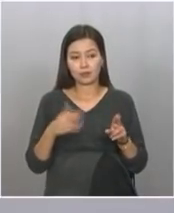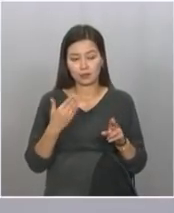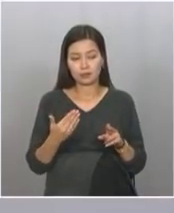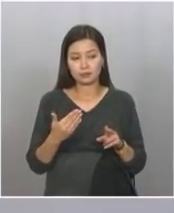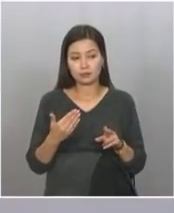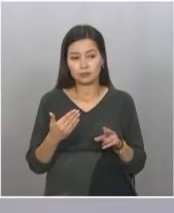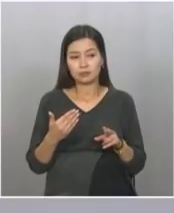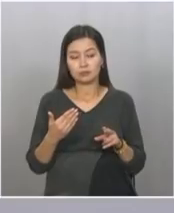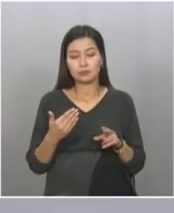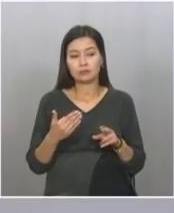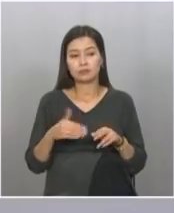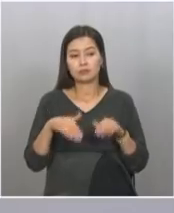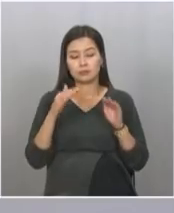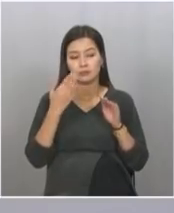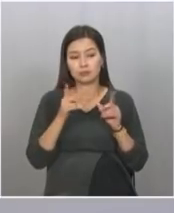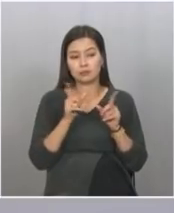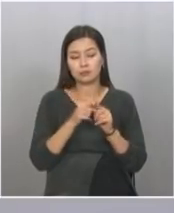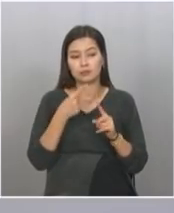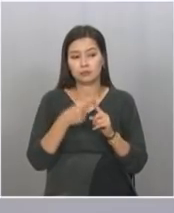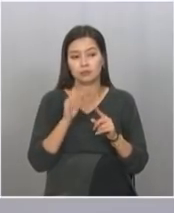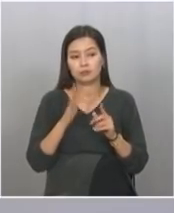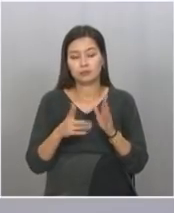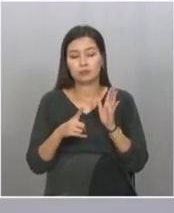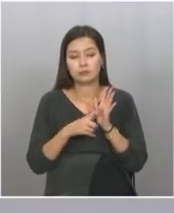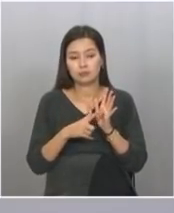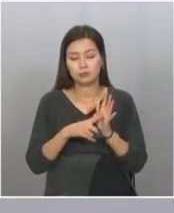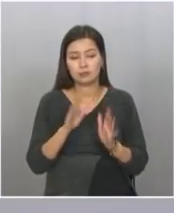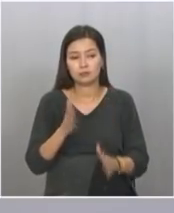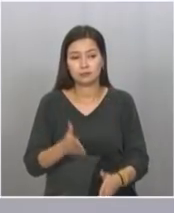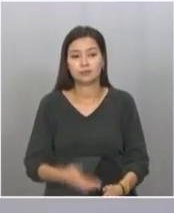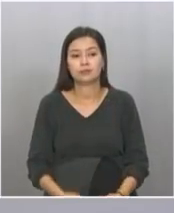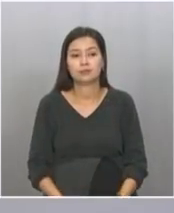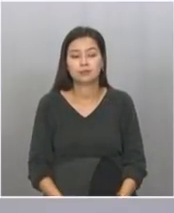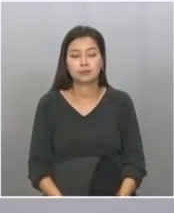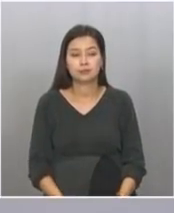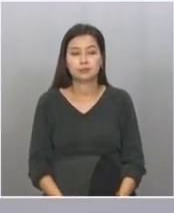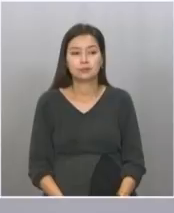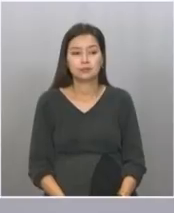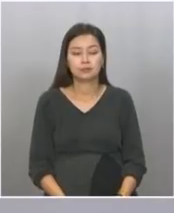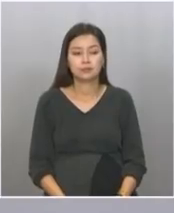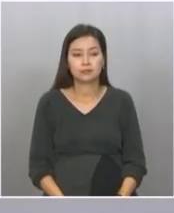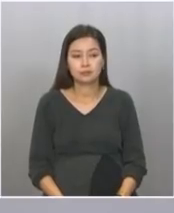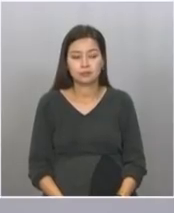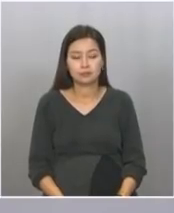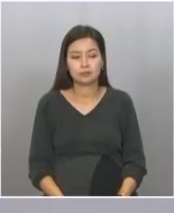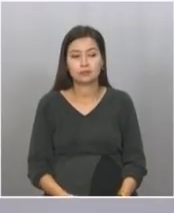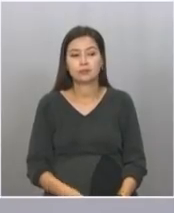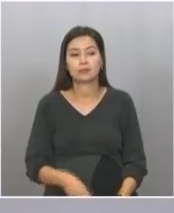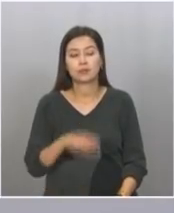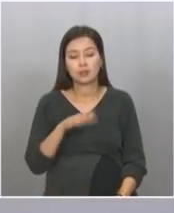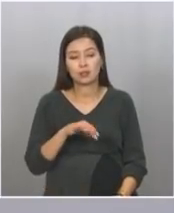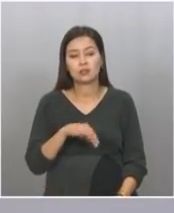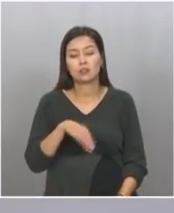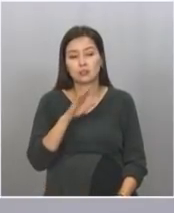қалады. Алымдарын қоссақ, 1 мен 6-ның қосындысы 7-ге тең. 10-нан 7. Алымы да бөлімі де